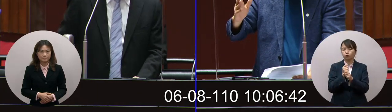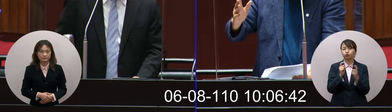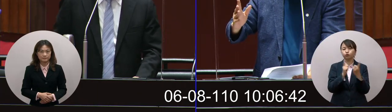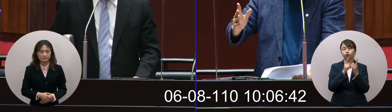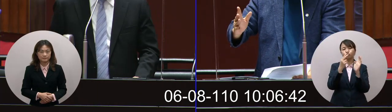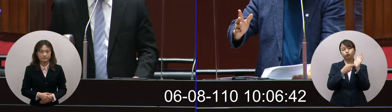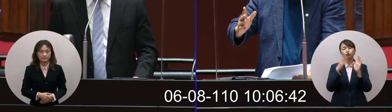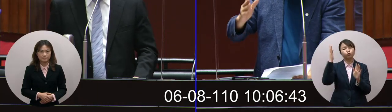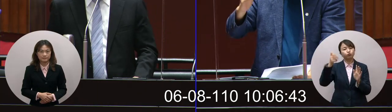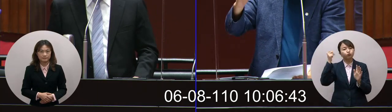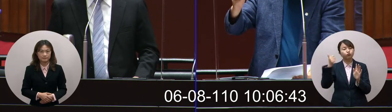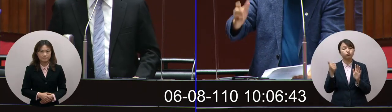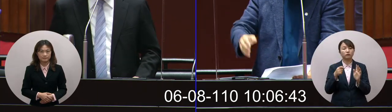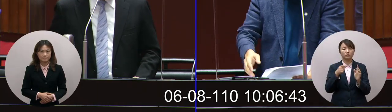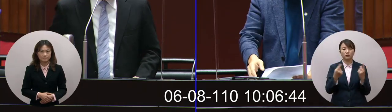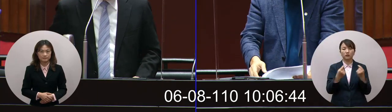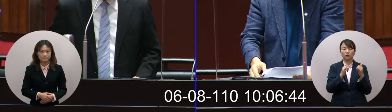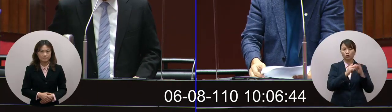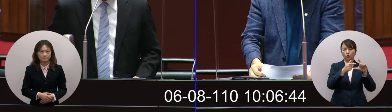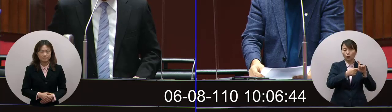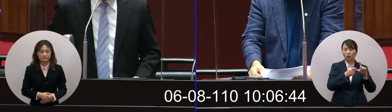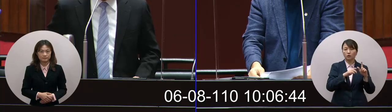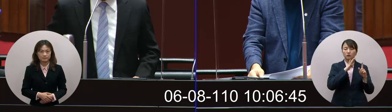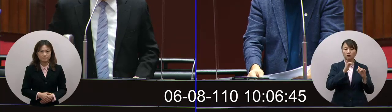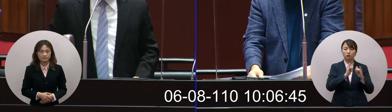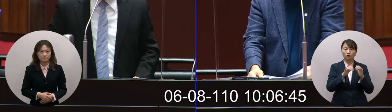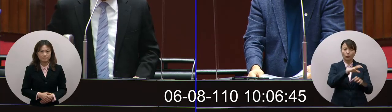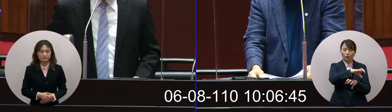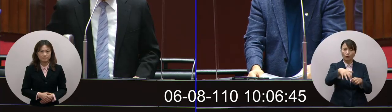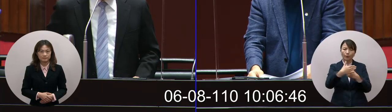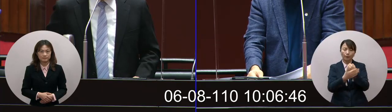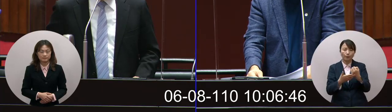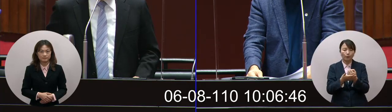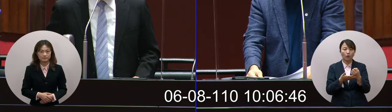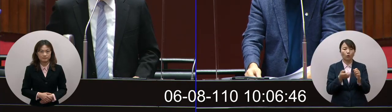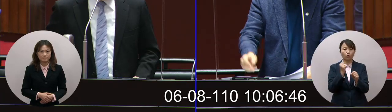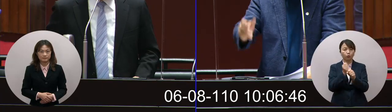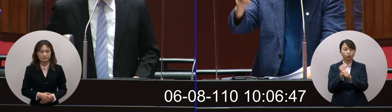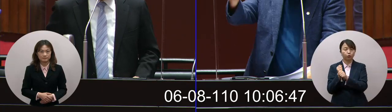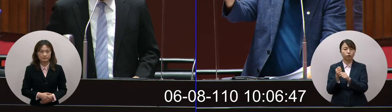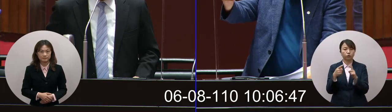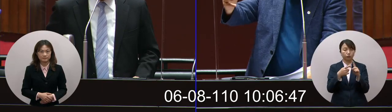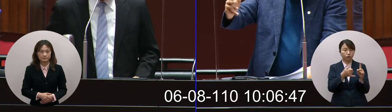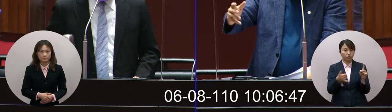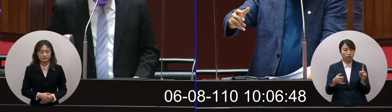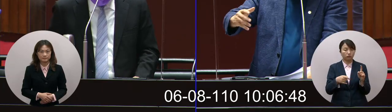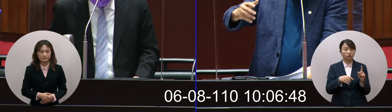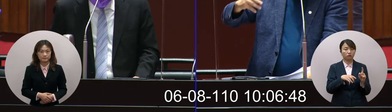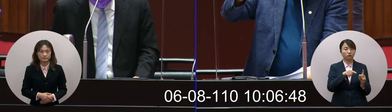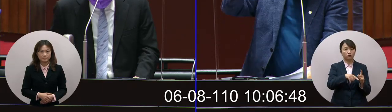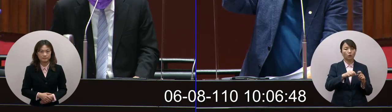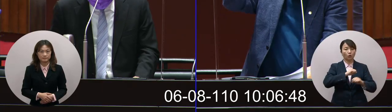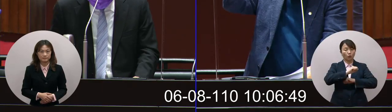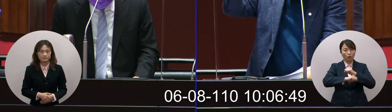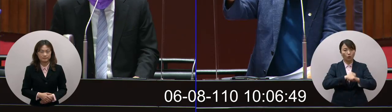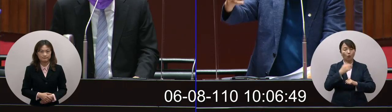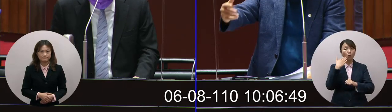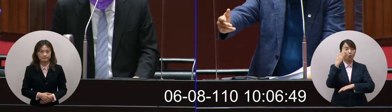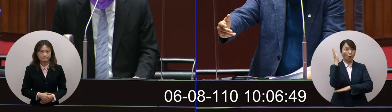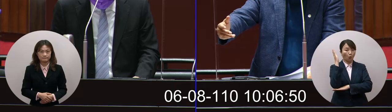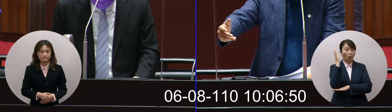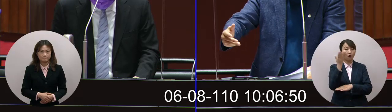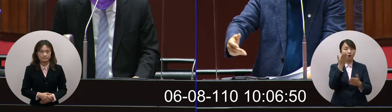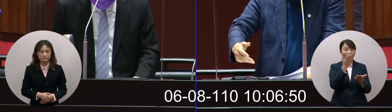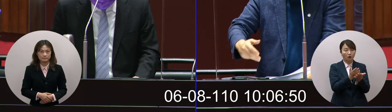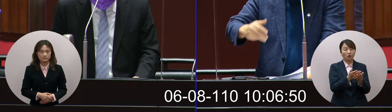的解说的一个服务啊，还有社区生态监测跟保育的一个工作啊，这活动政府哪个